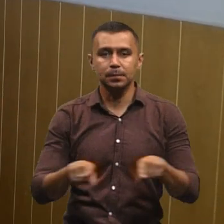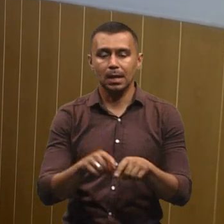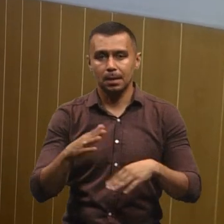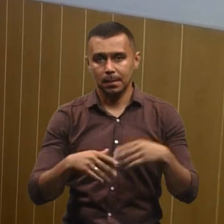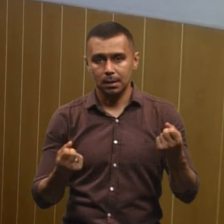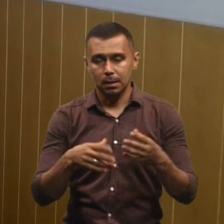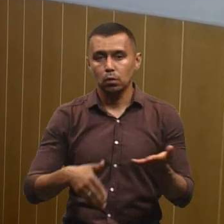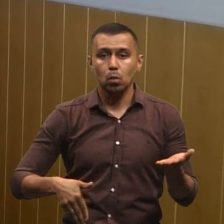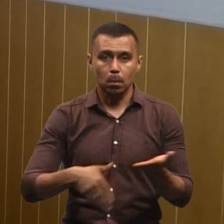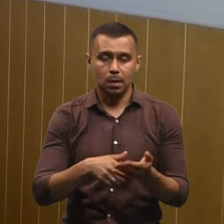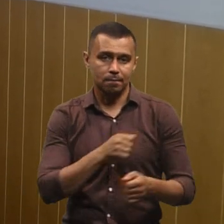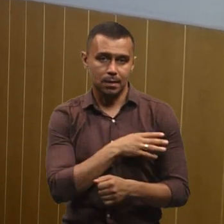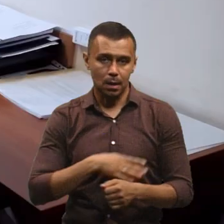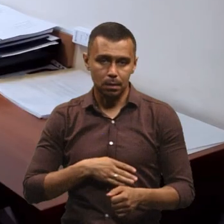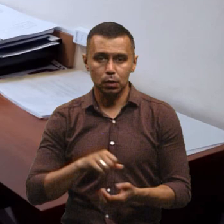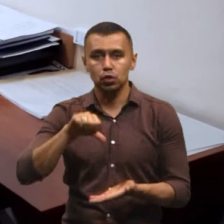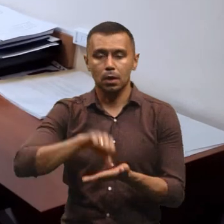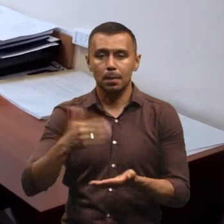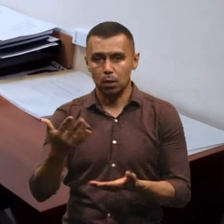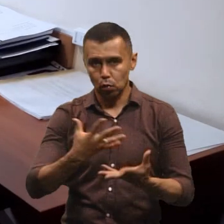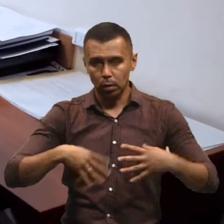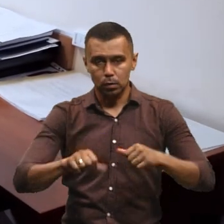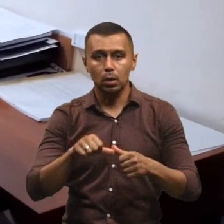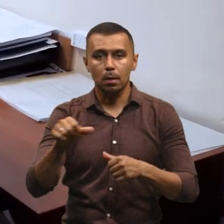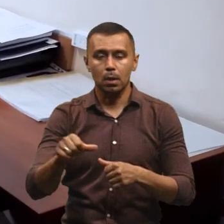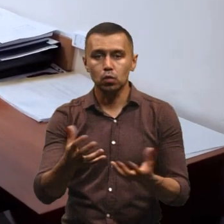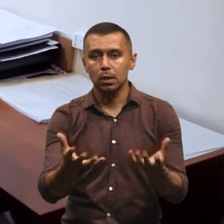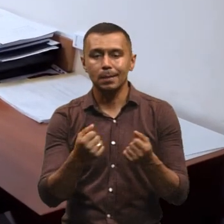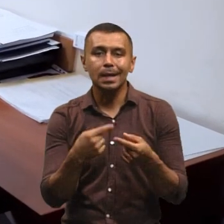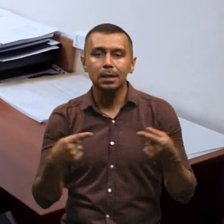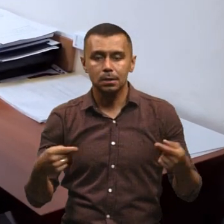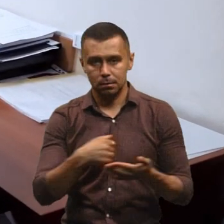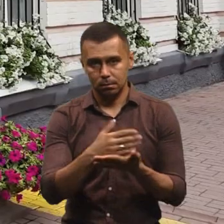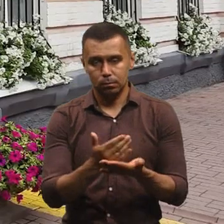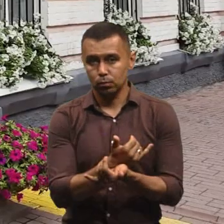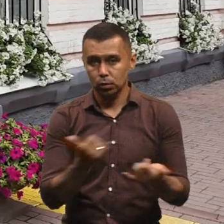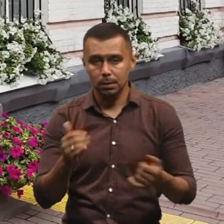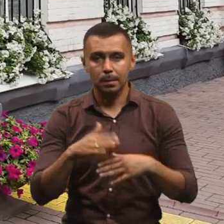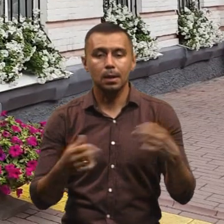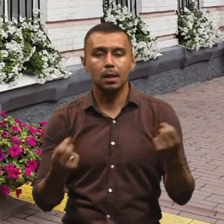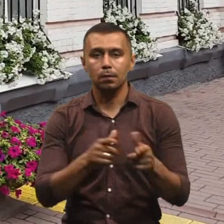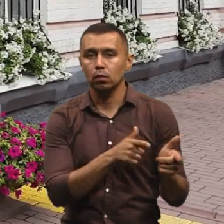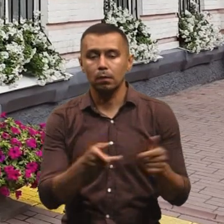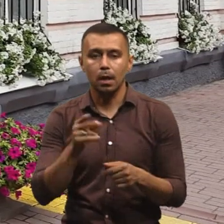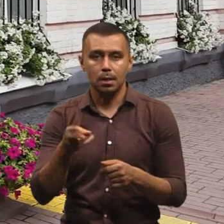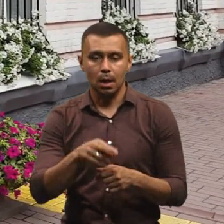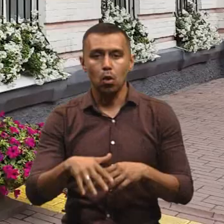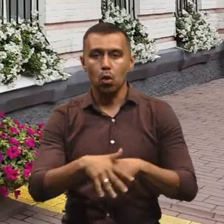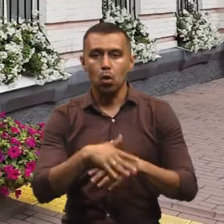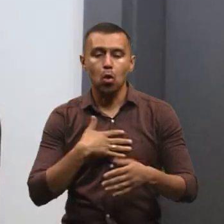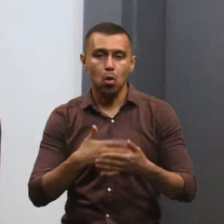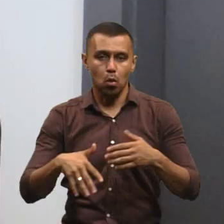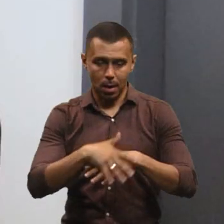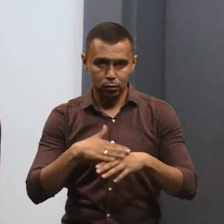спеціалісти допомагатимуть ветеранам та членам їх родин зокрема з отримання різних послуг спеціалістів готували як для громадського